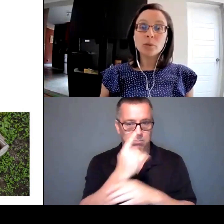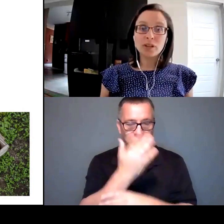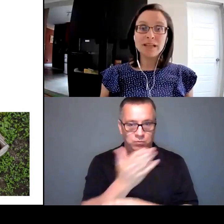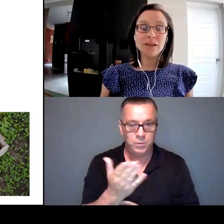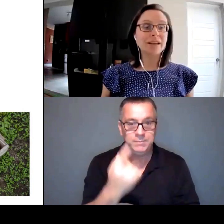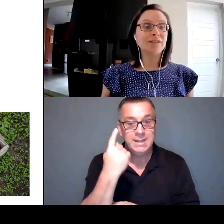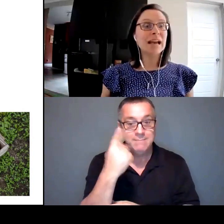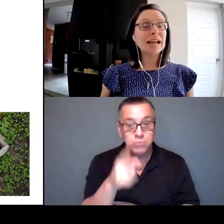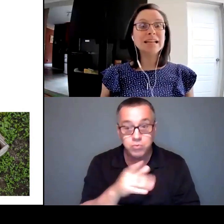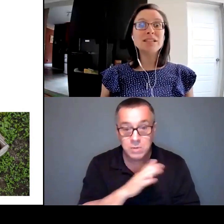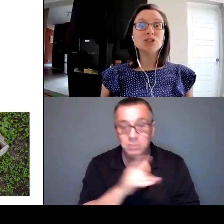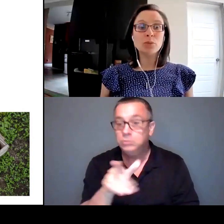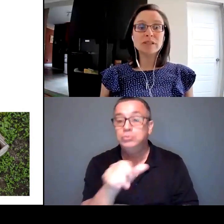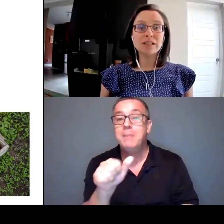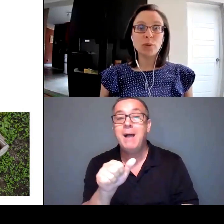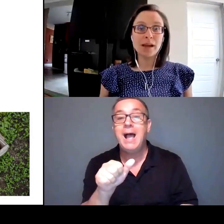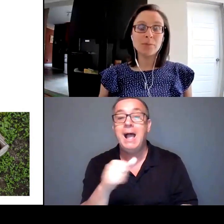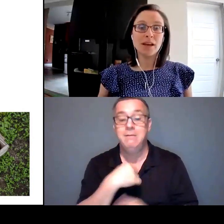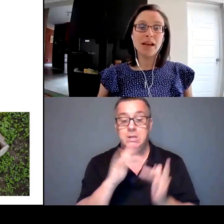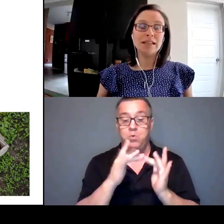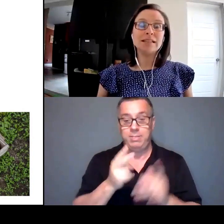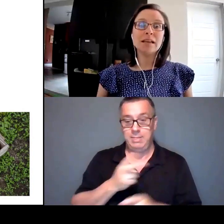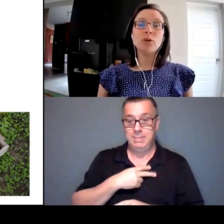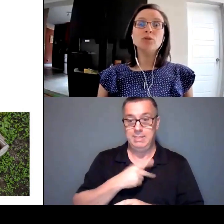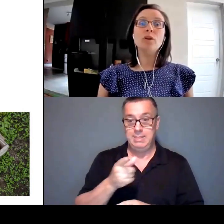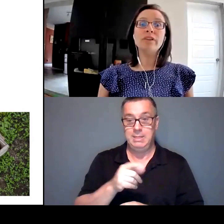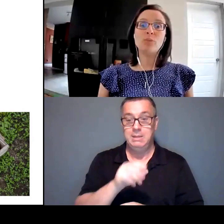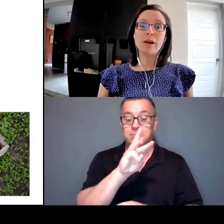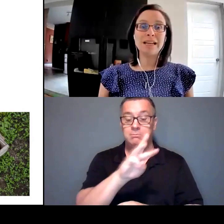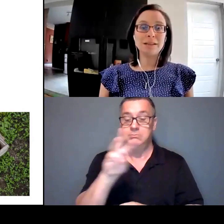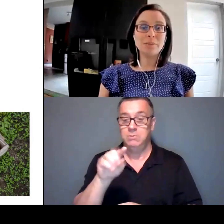pour l'obtenir, vous n'avez qu'à aller sur mon site web qui est